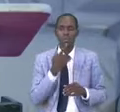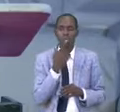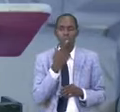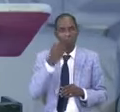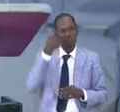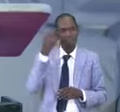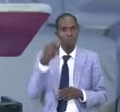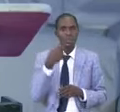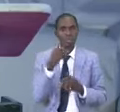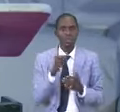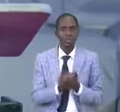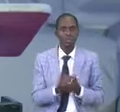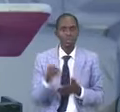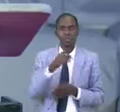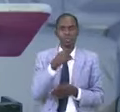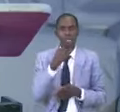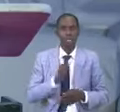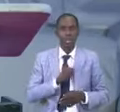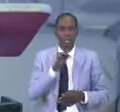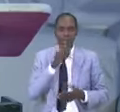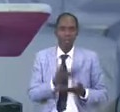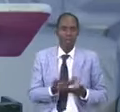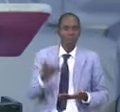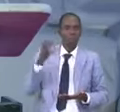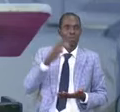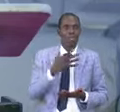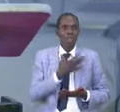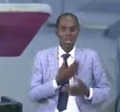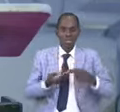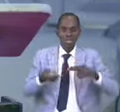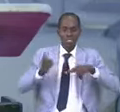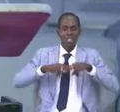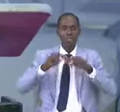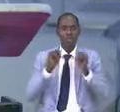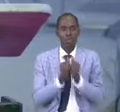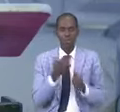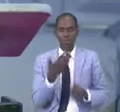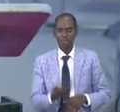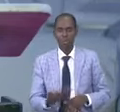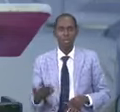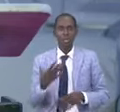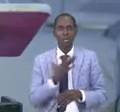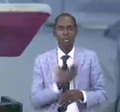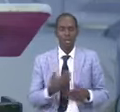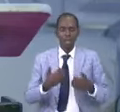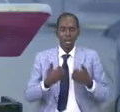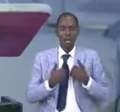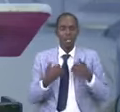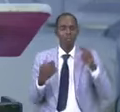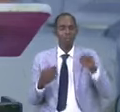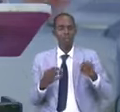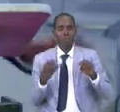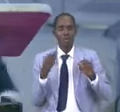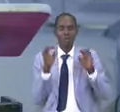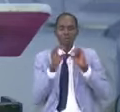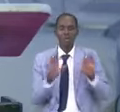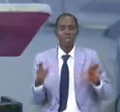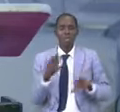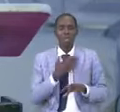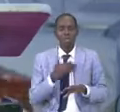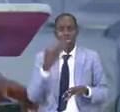enrichi et je n'ai besoin de rien et parce que tu ne sais pas que tu es malheureux misérable